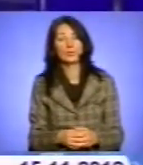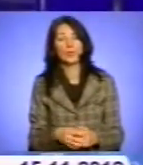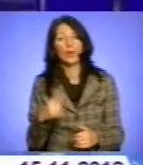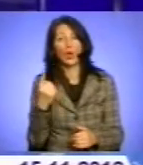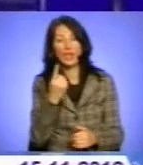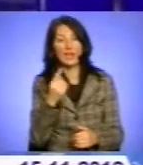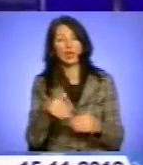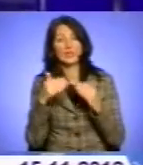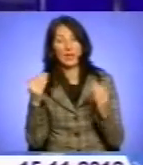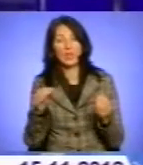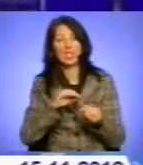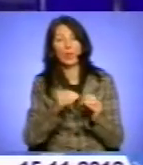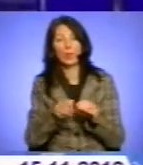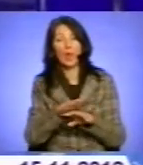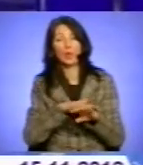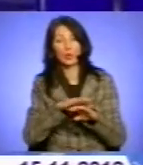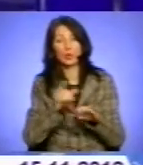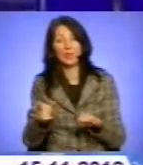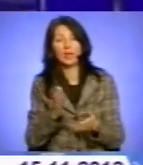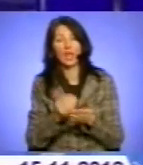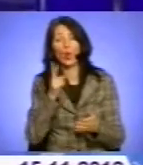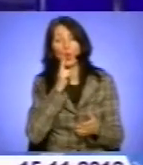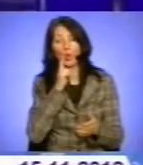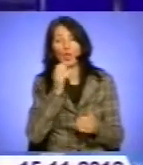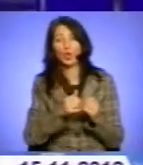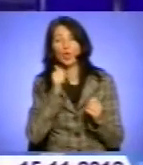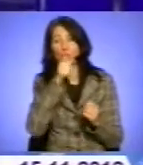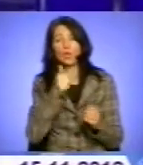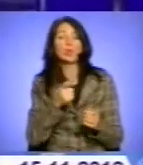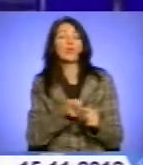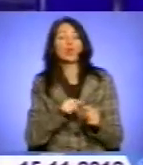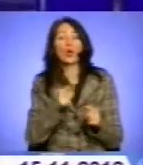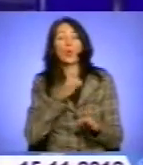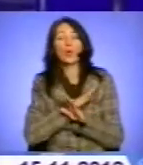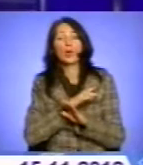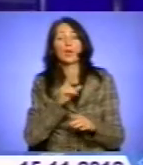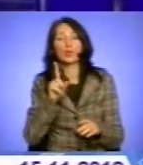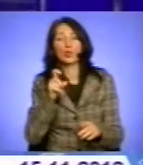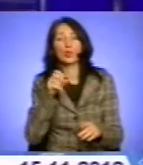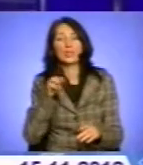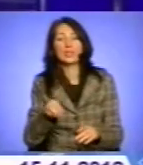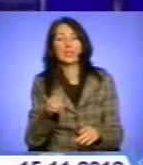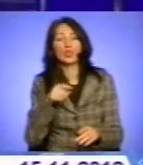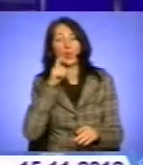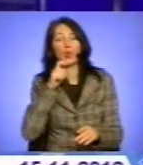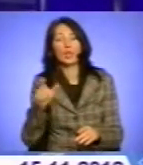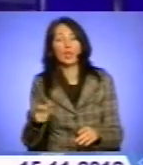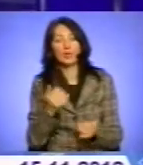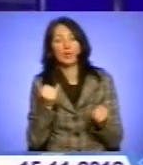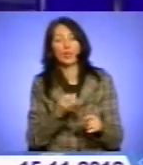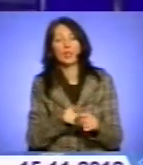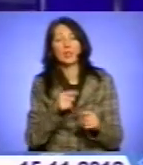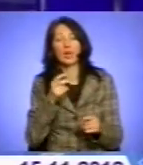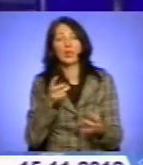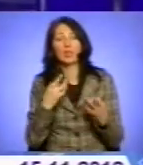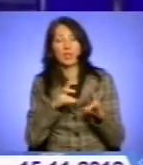Однією з найбільших проблем людства є куріння. Щороку від нього помирає понад 100 тисяч українців. Нині ця шкідлива звичка